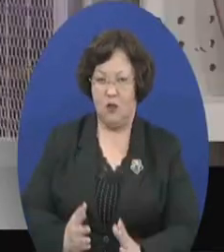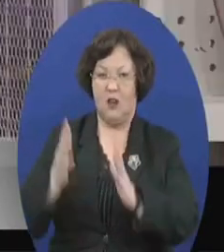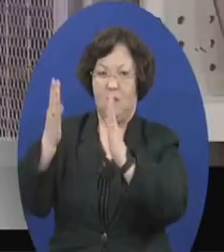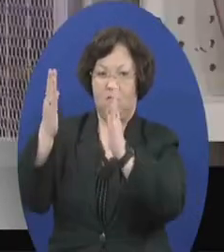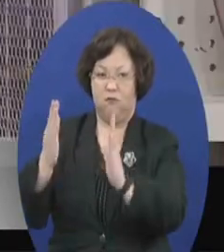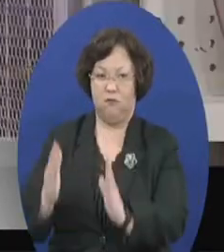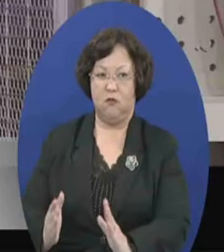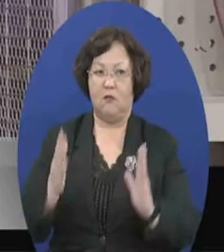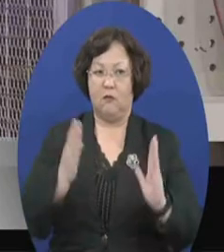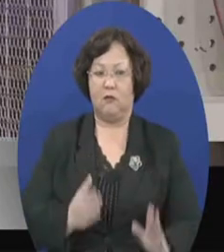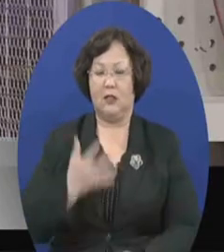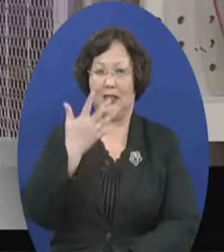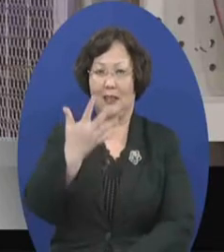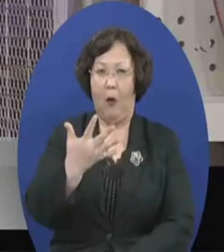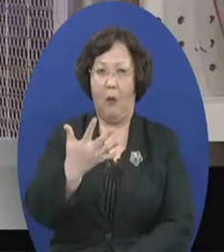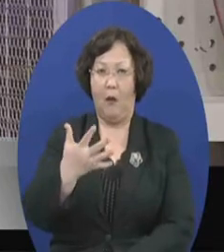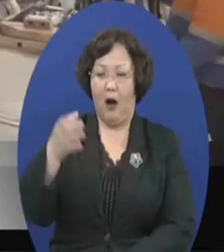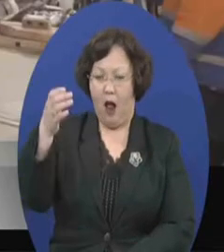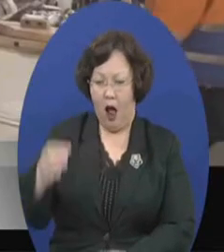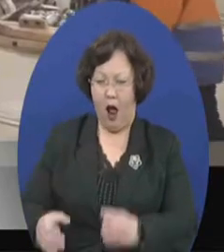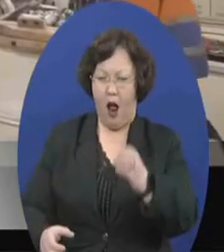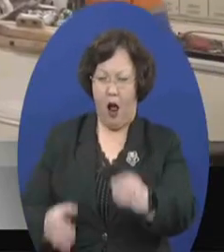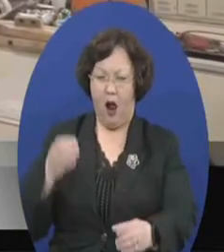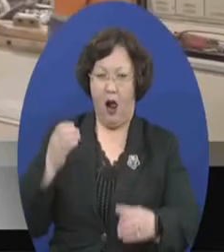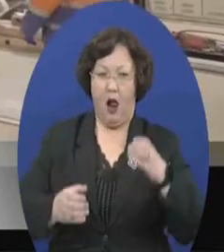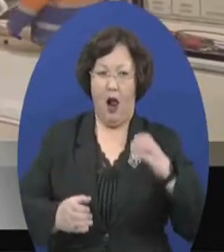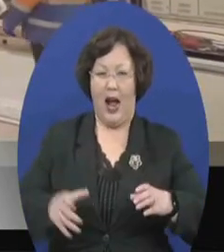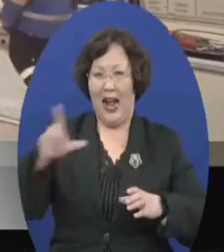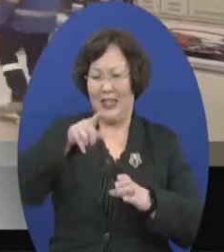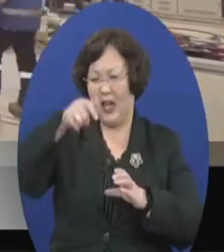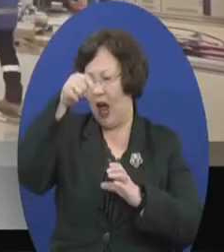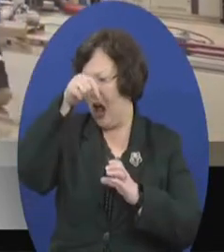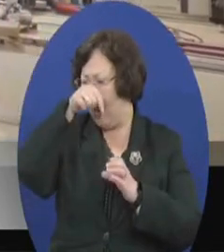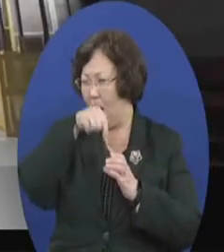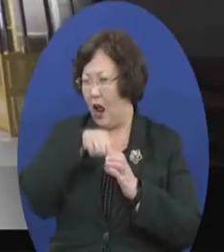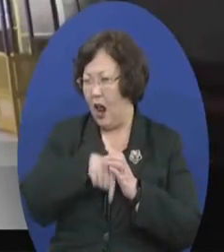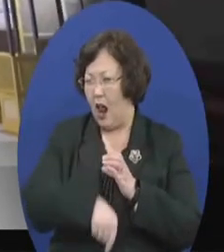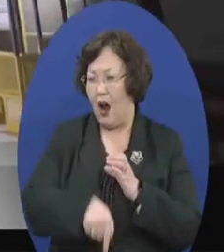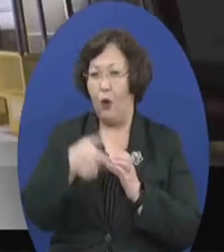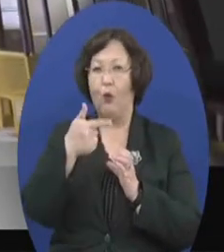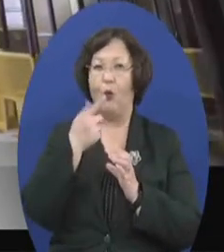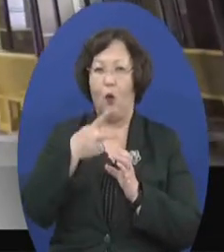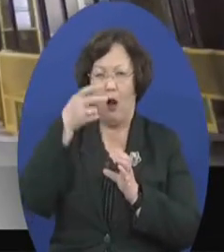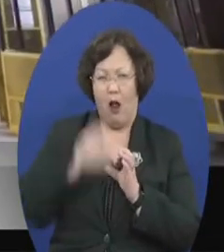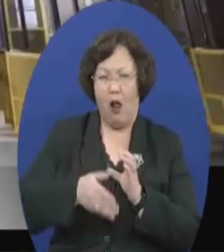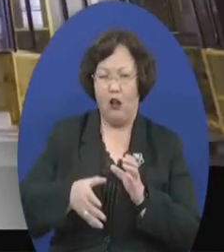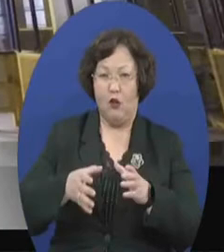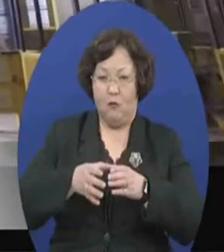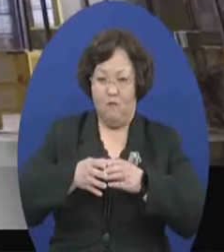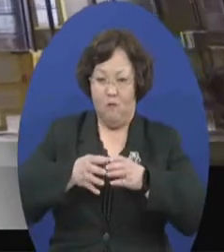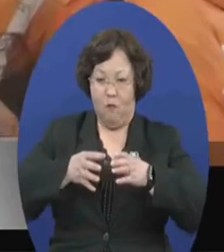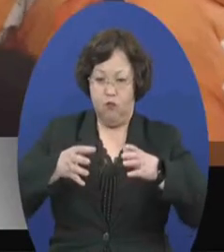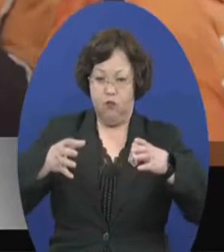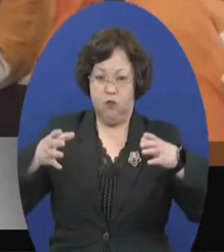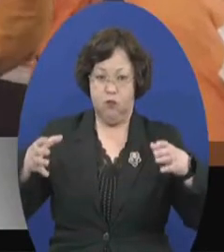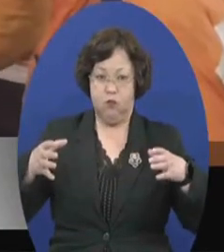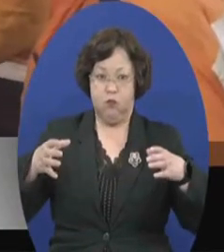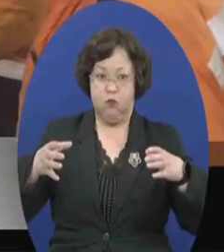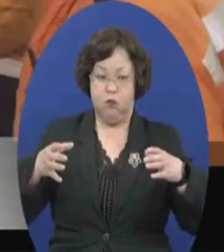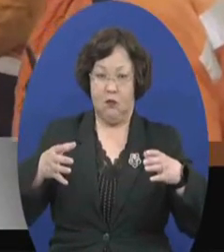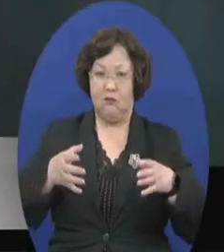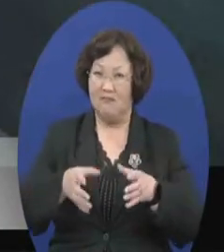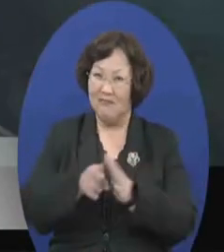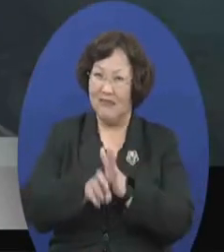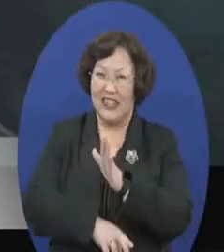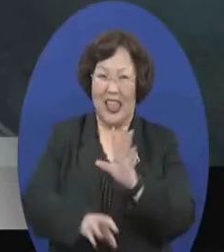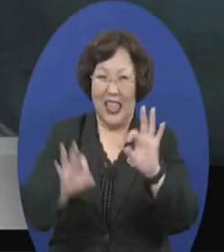уурхайг одоо энэ бол маш гүнд байгаа ийм орд учраас дээрэс нь том нөх үүсгэж карьер үүсгэж олборлох